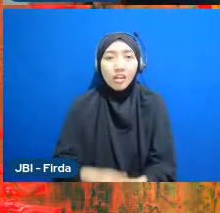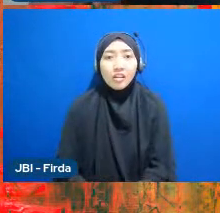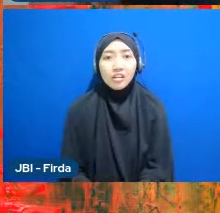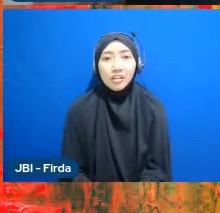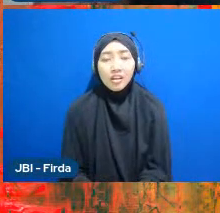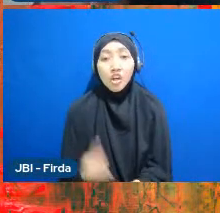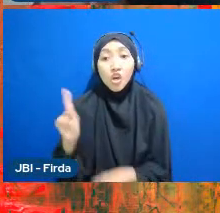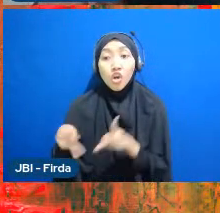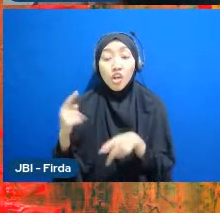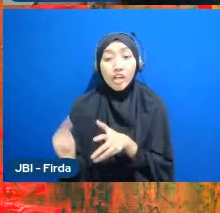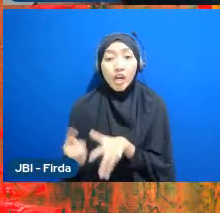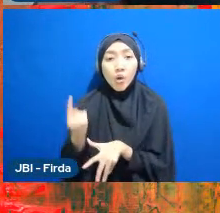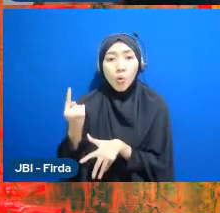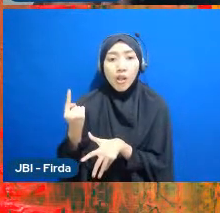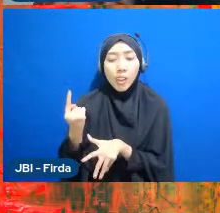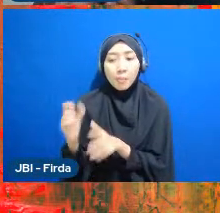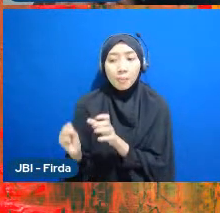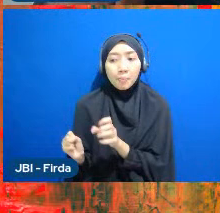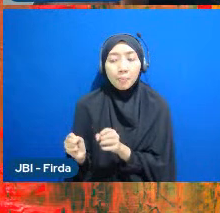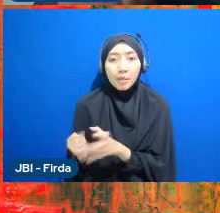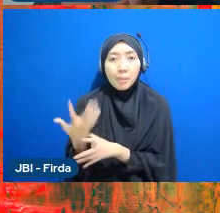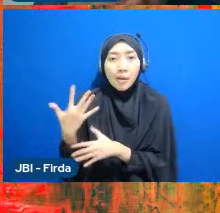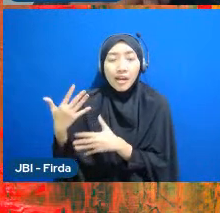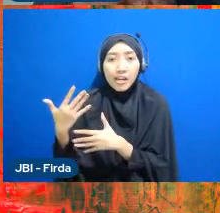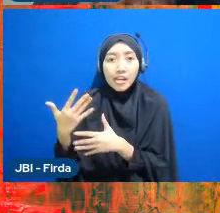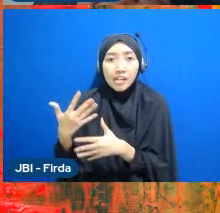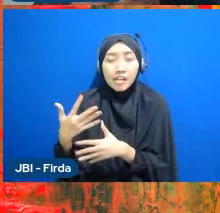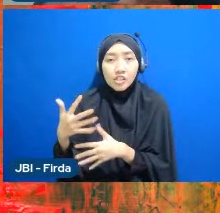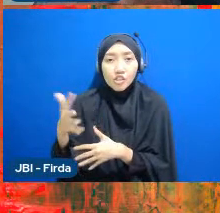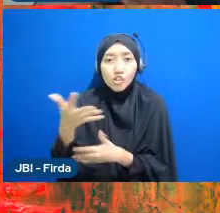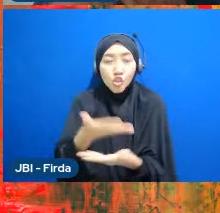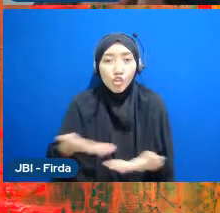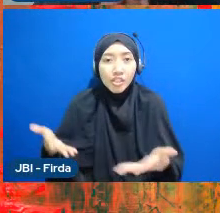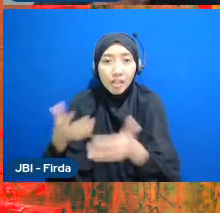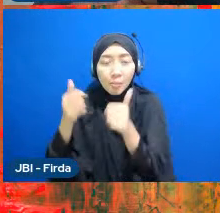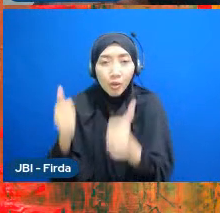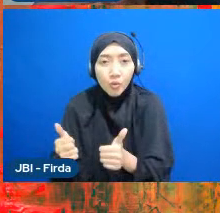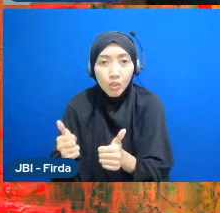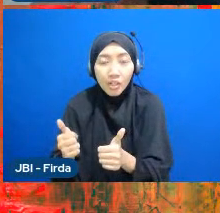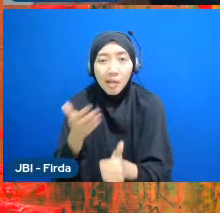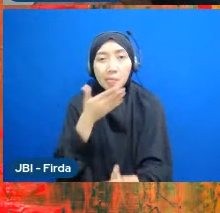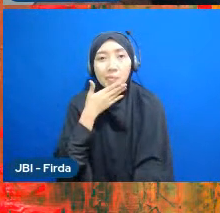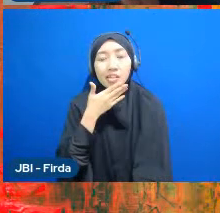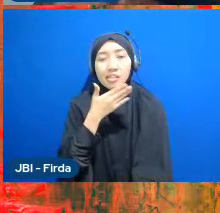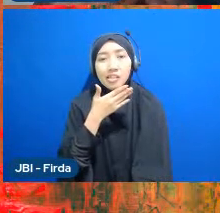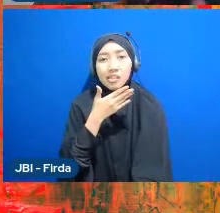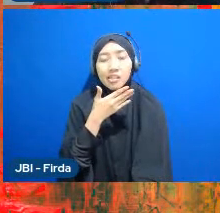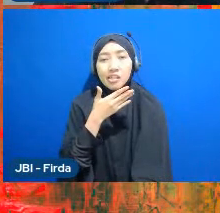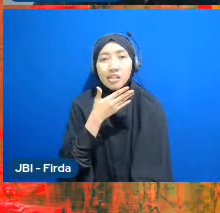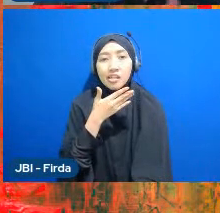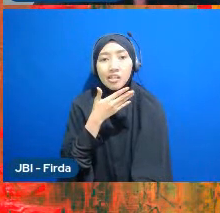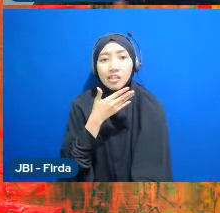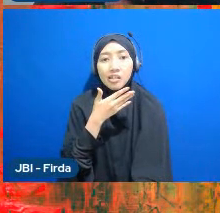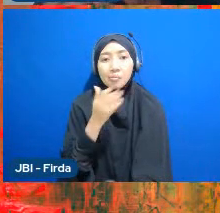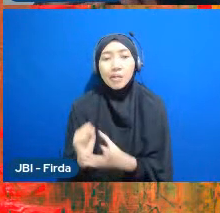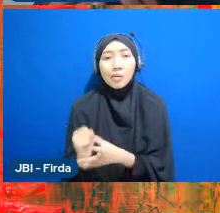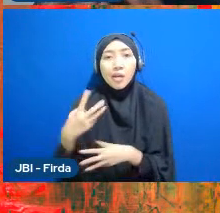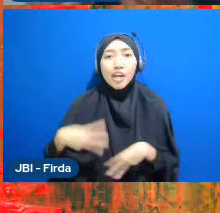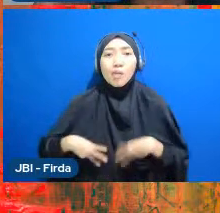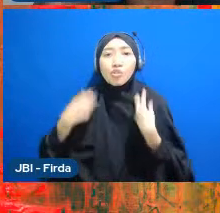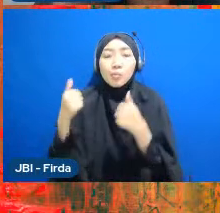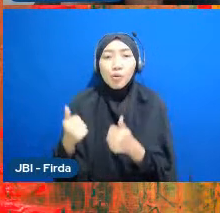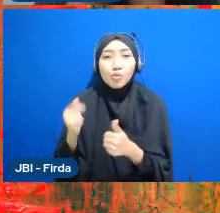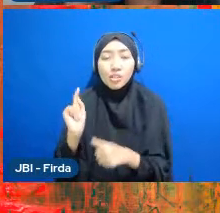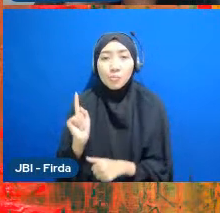dari awal sudah bagus perkembangan emosinya, diharapkan bisa biasanya dia perkembangan sosialnya juga bagus. Kenapa? Karena